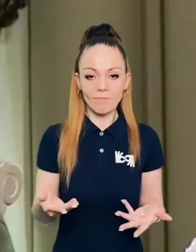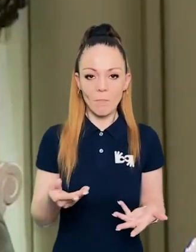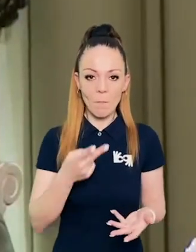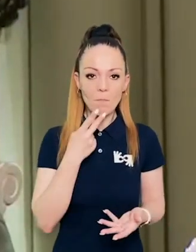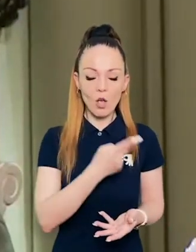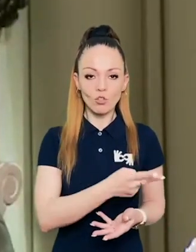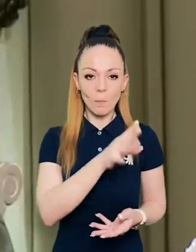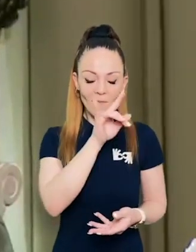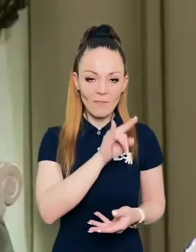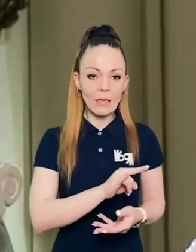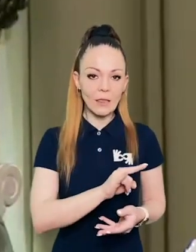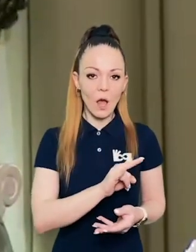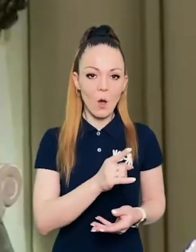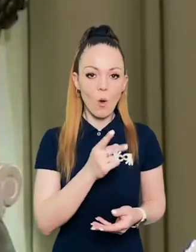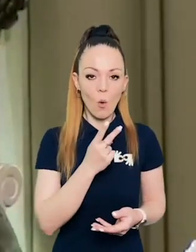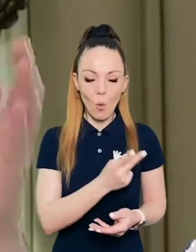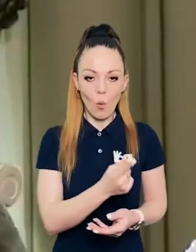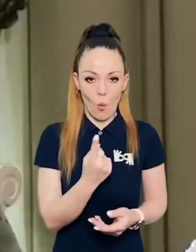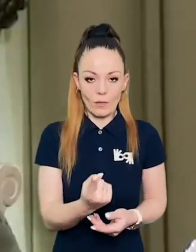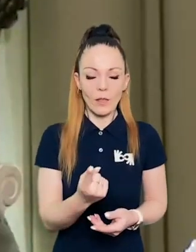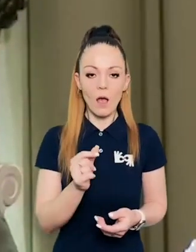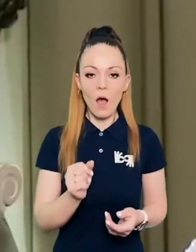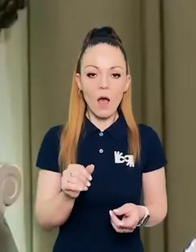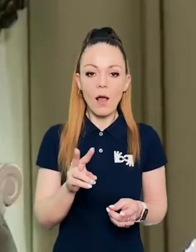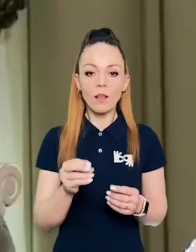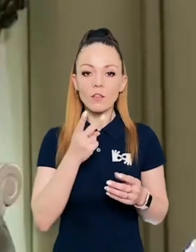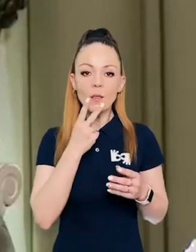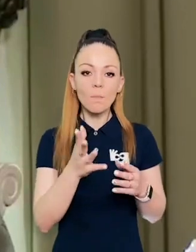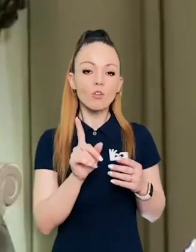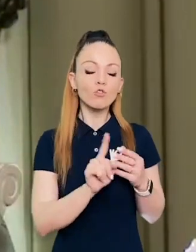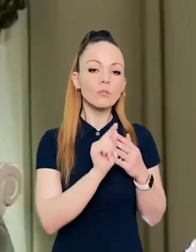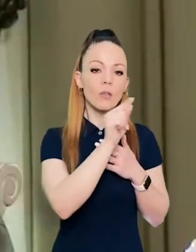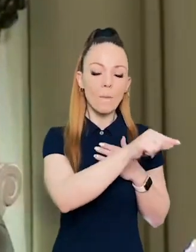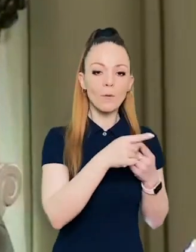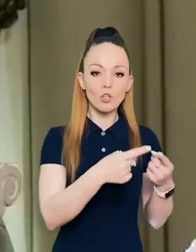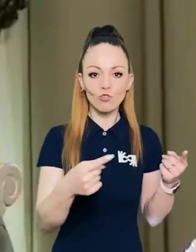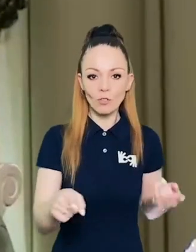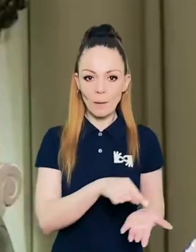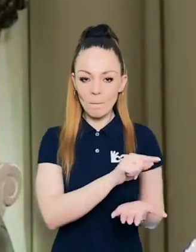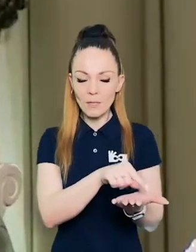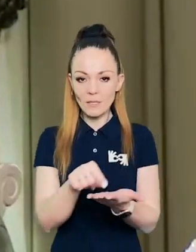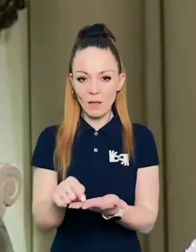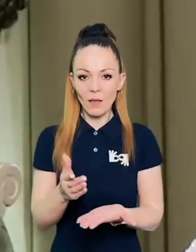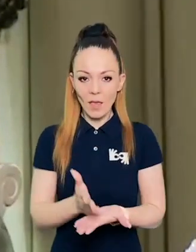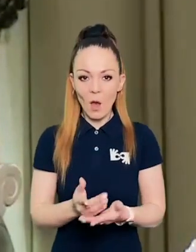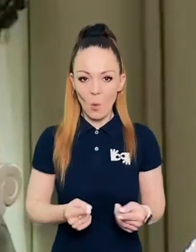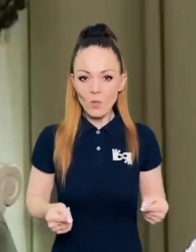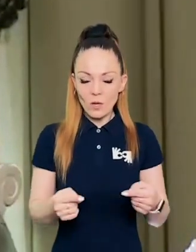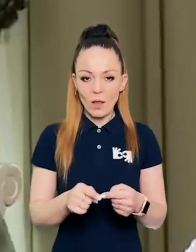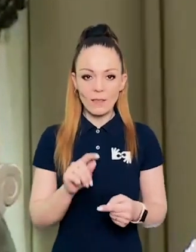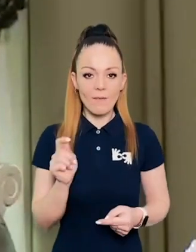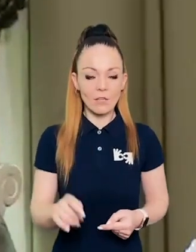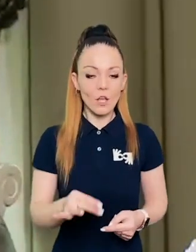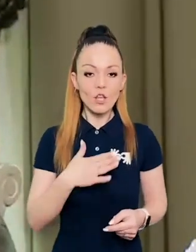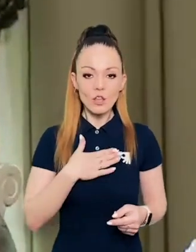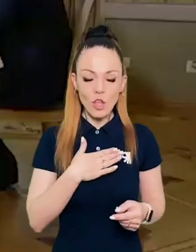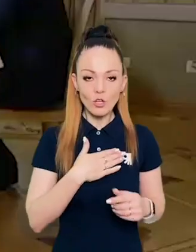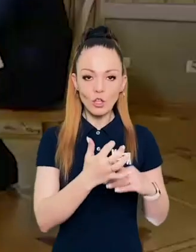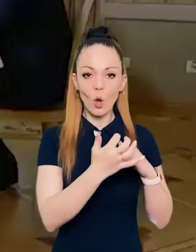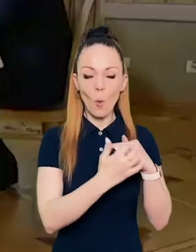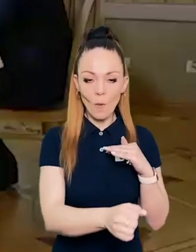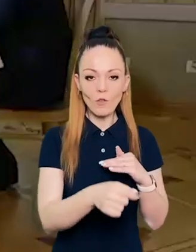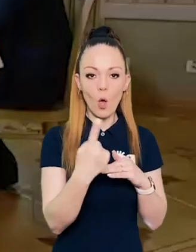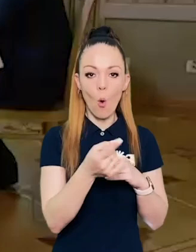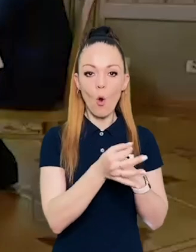Ми бачимо в вікнах одне, але не бачимо, що за вікнами в інших містах є конкретна війна. І